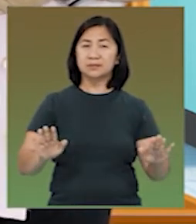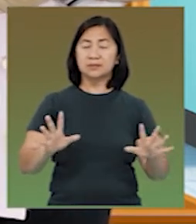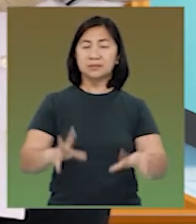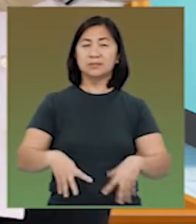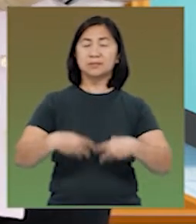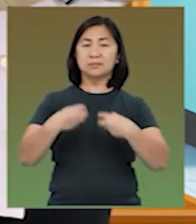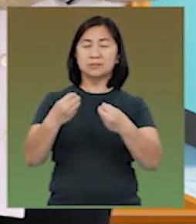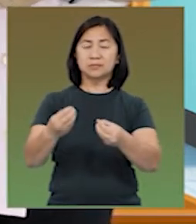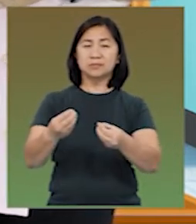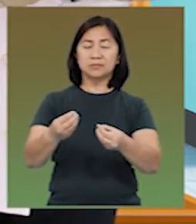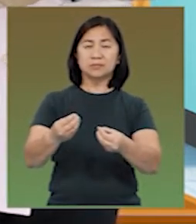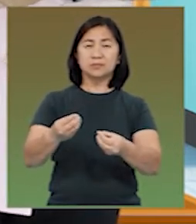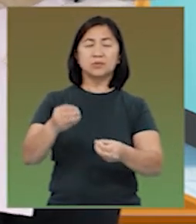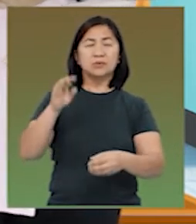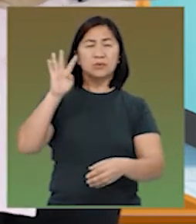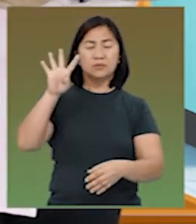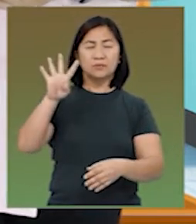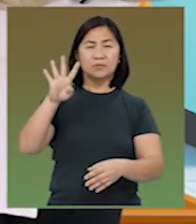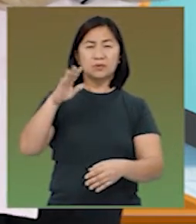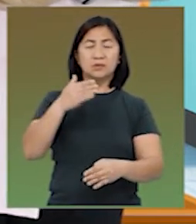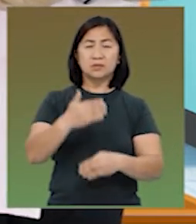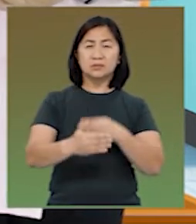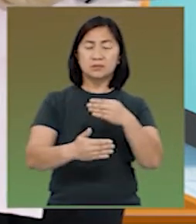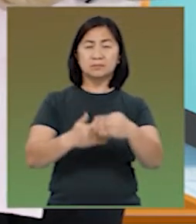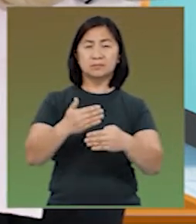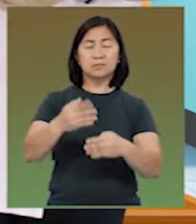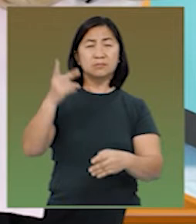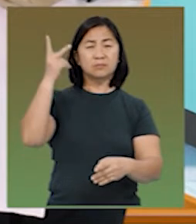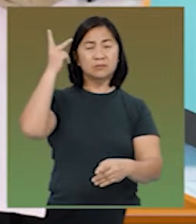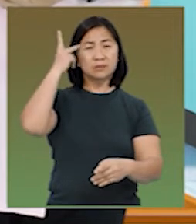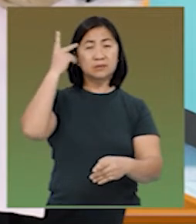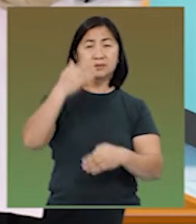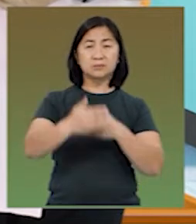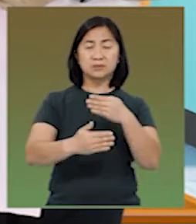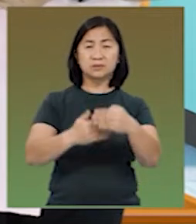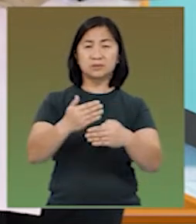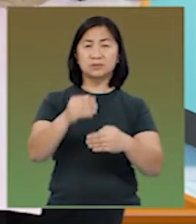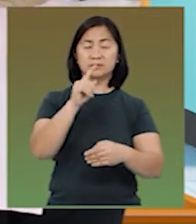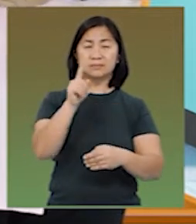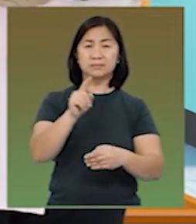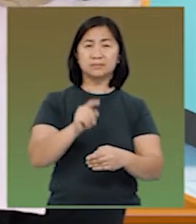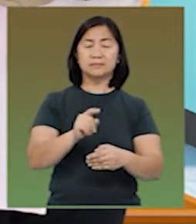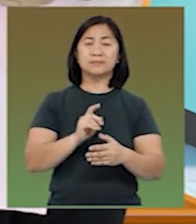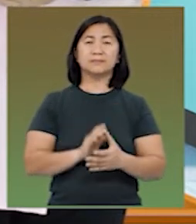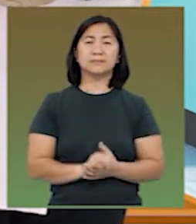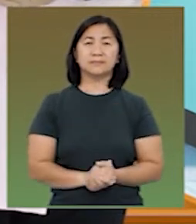Mga bata, ibigay nga ang apat na steps sa Polya's procedure.